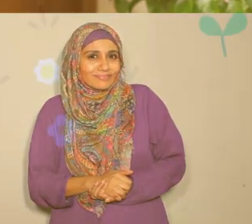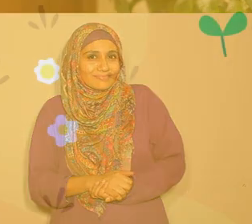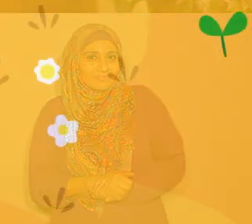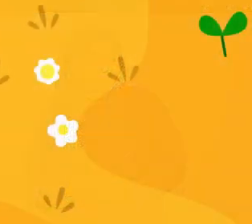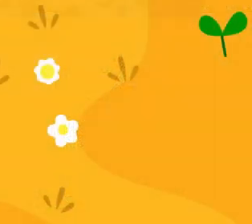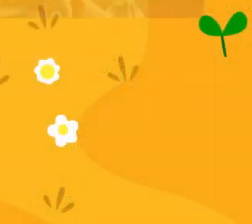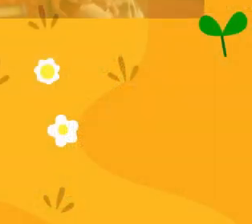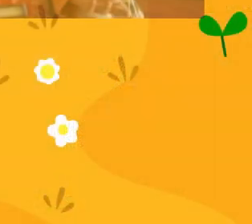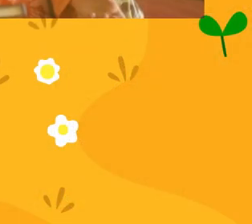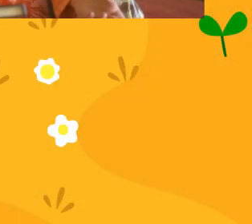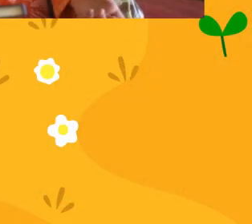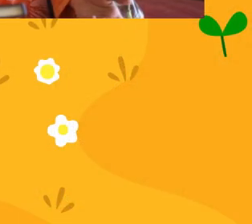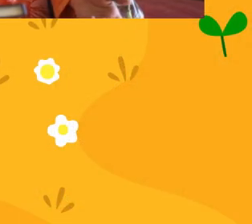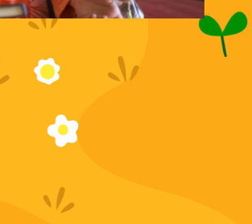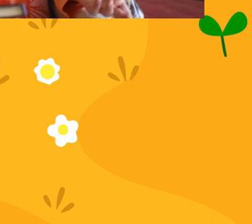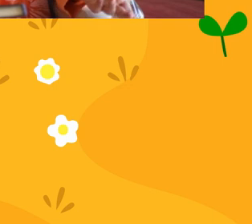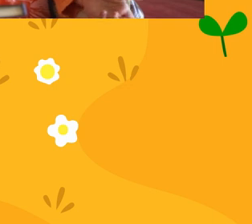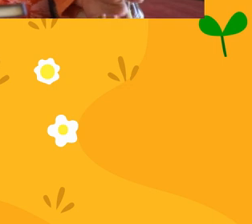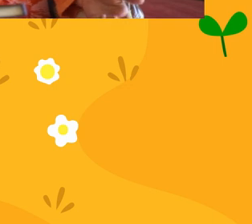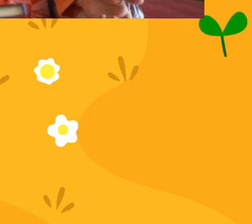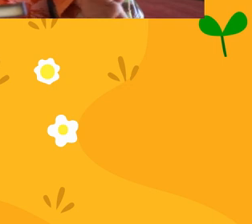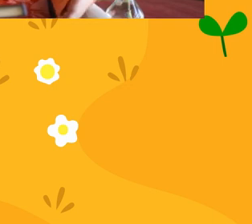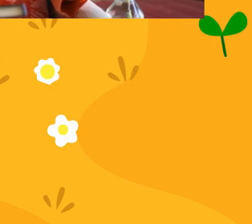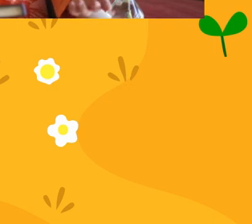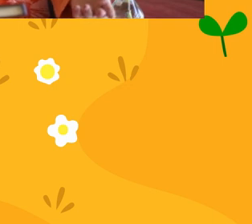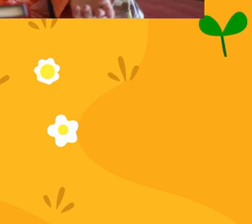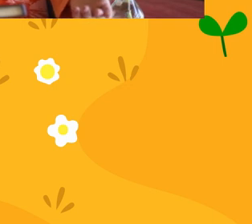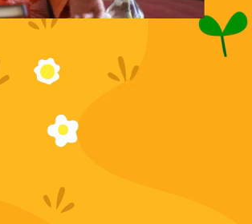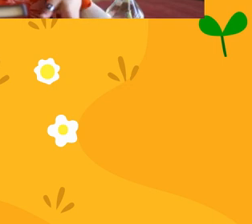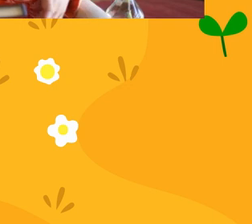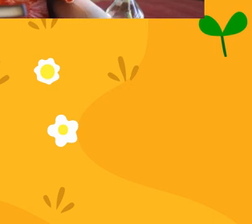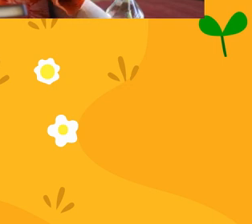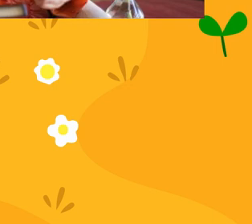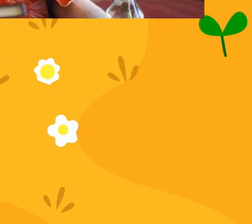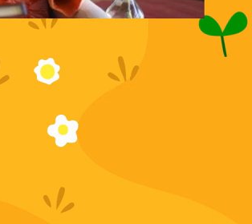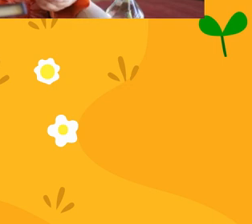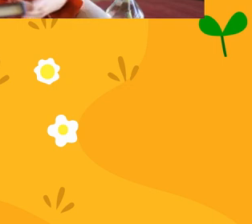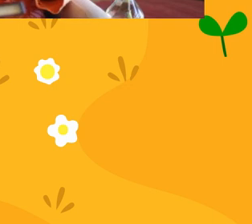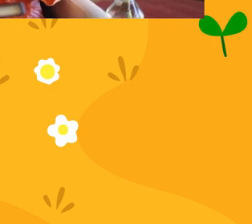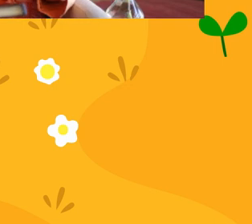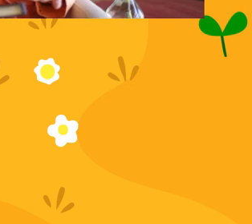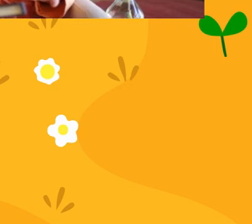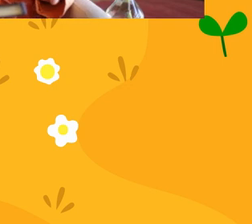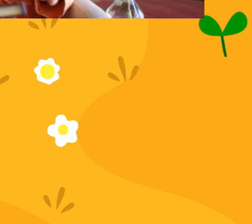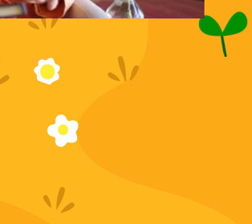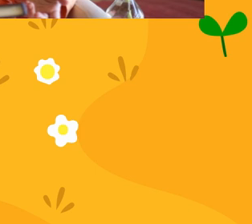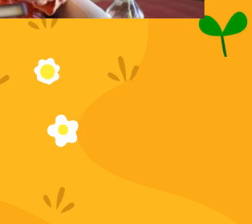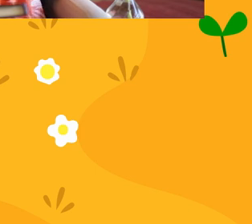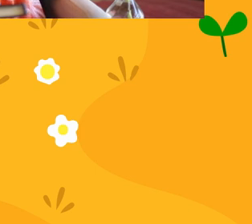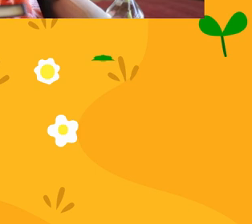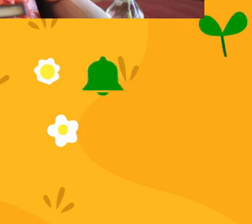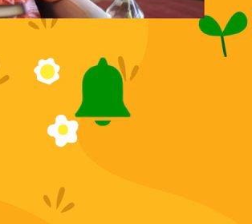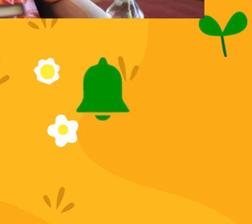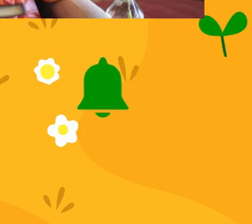कि अगर आपको लगती है हमारी कहानियां अच्छी और आप सुनना चाहते हैं और नई-नई मजेदार कहानियां